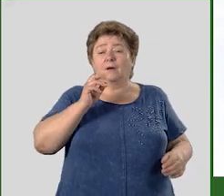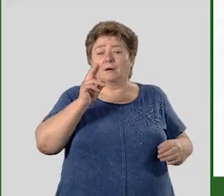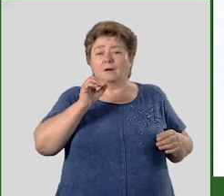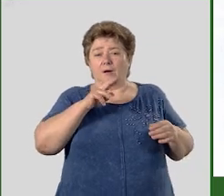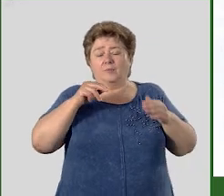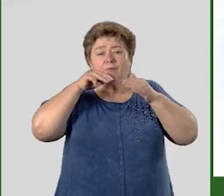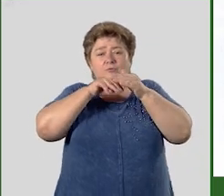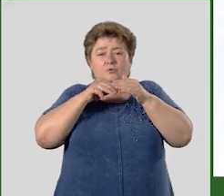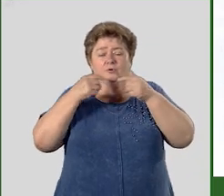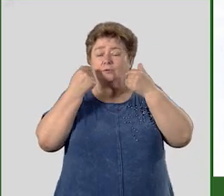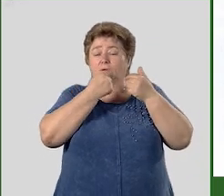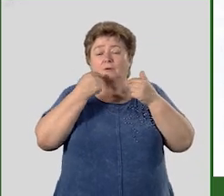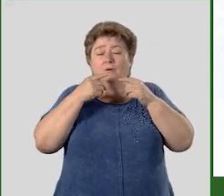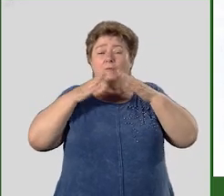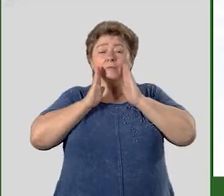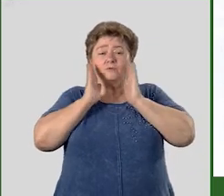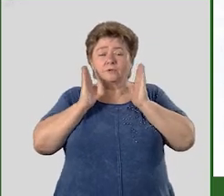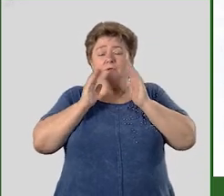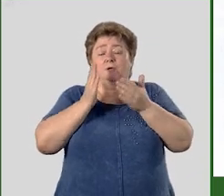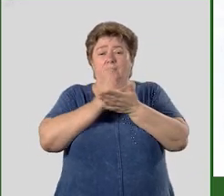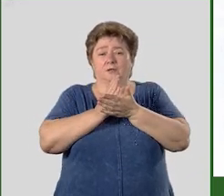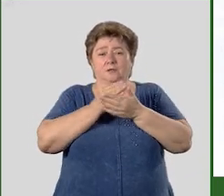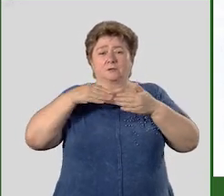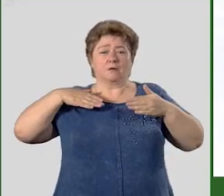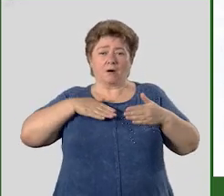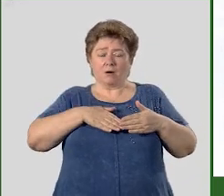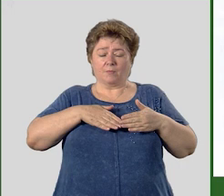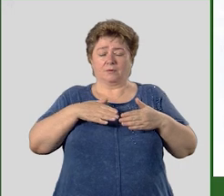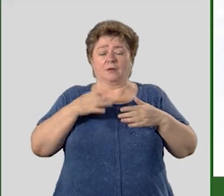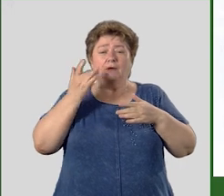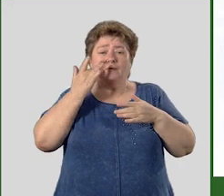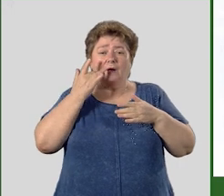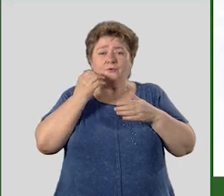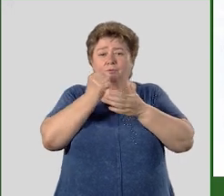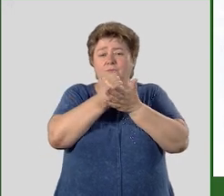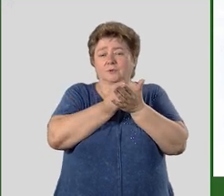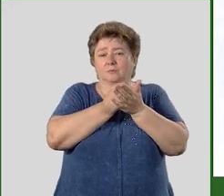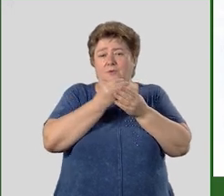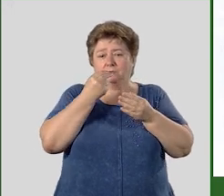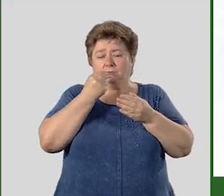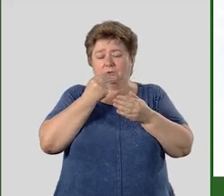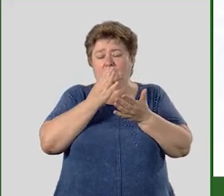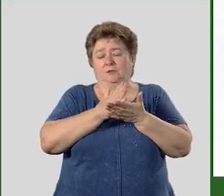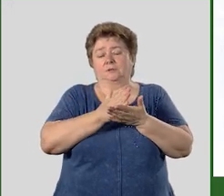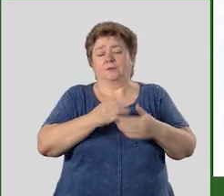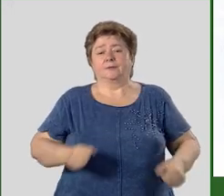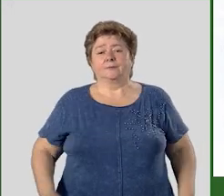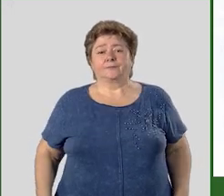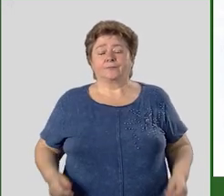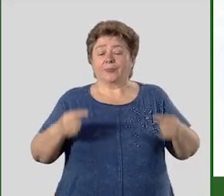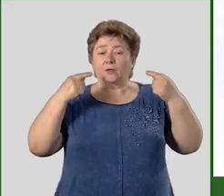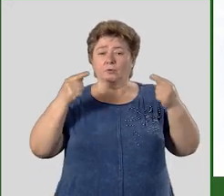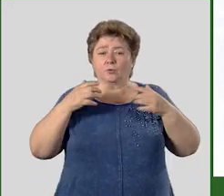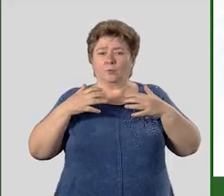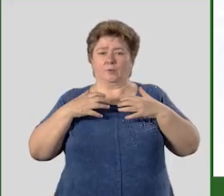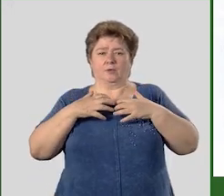Акапи внутри рта по обе стороны имеют карманы, в которых хранят пищу.